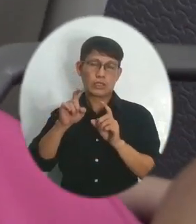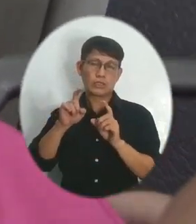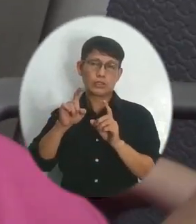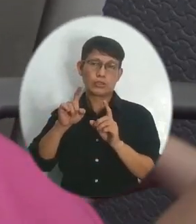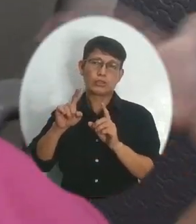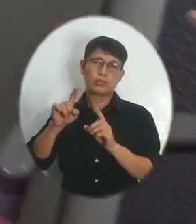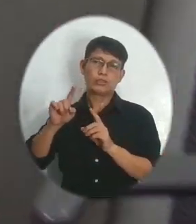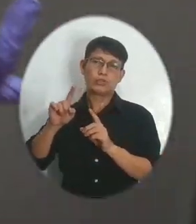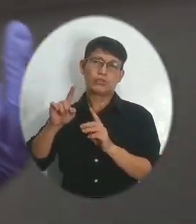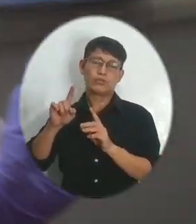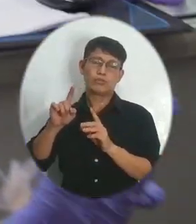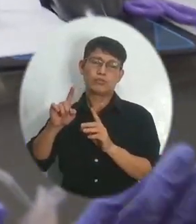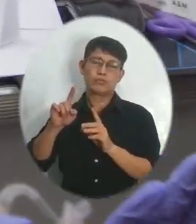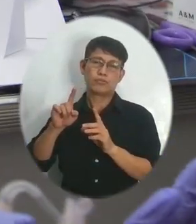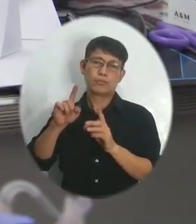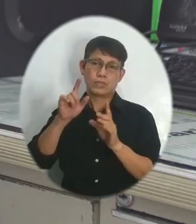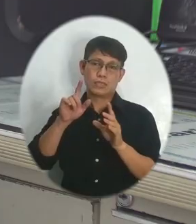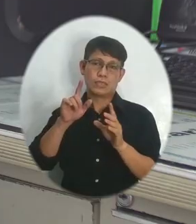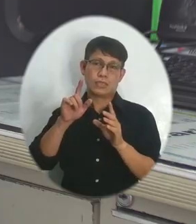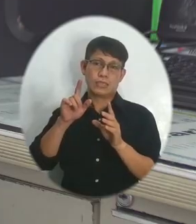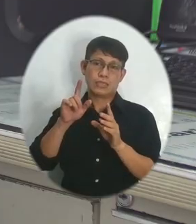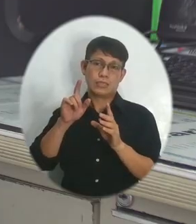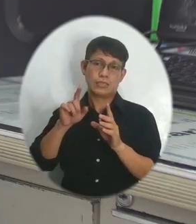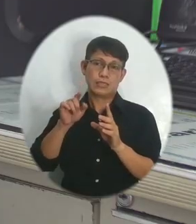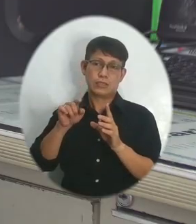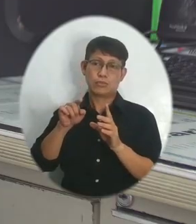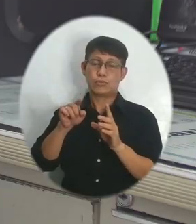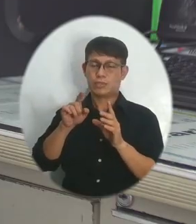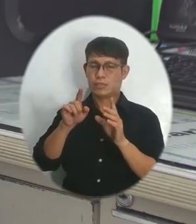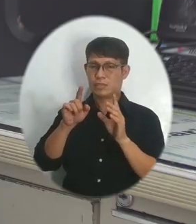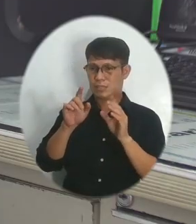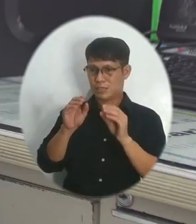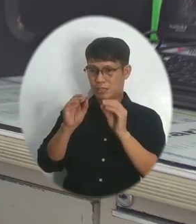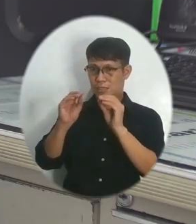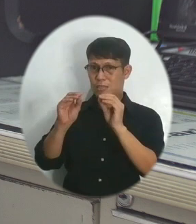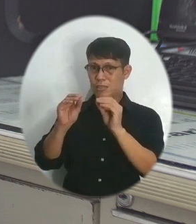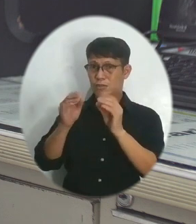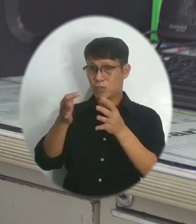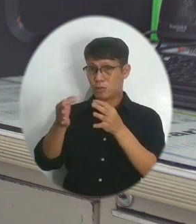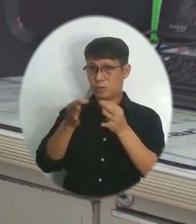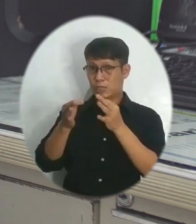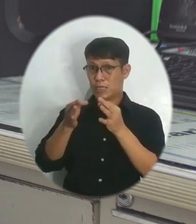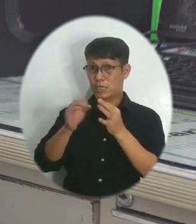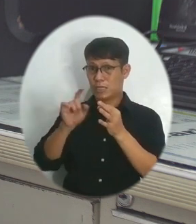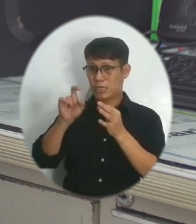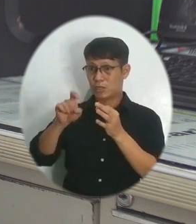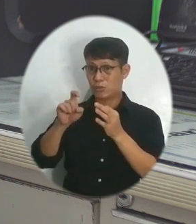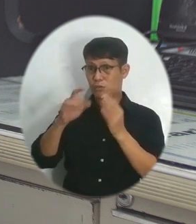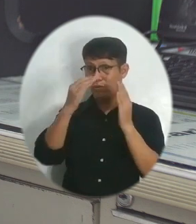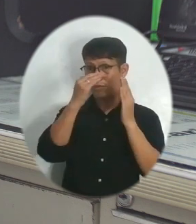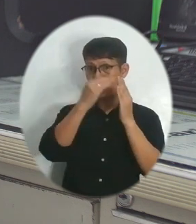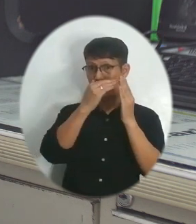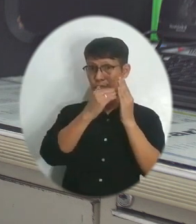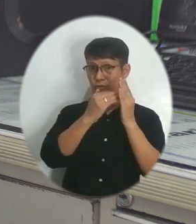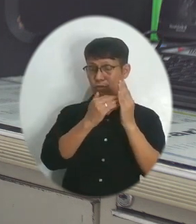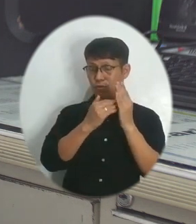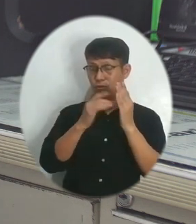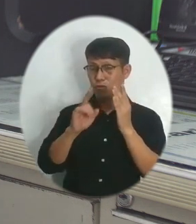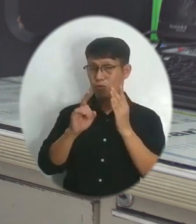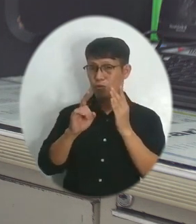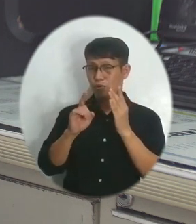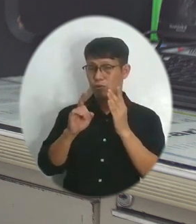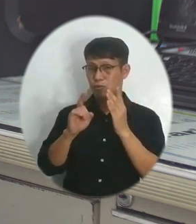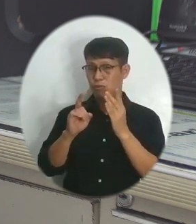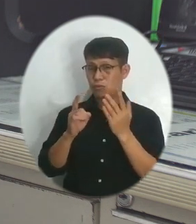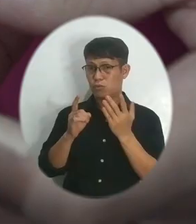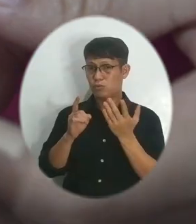Pagka-program, iisa-isahin natin yung kailangan matutunan ni Ma'am Aisa para kay Natalie mula sa paglagay,